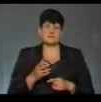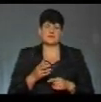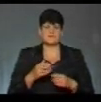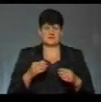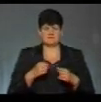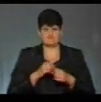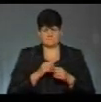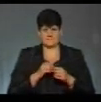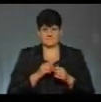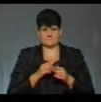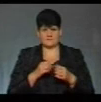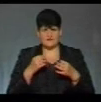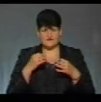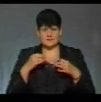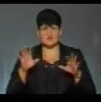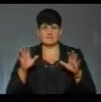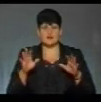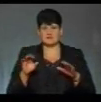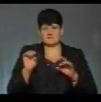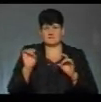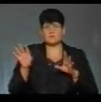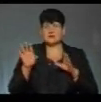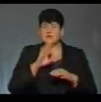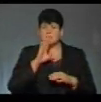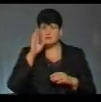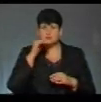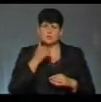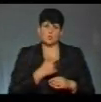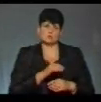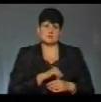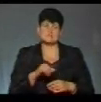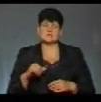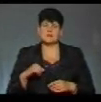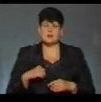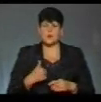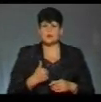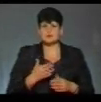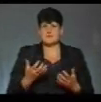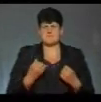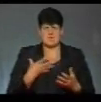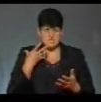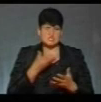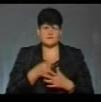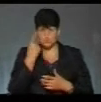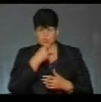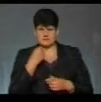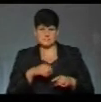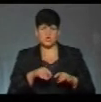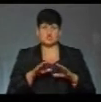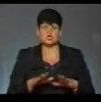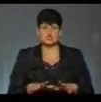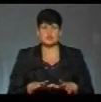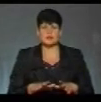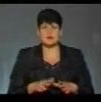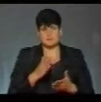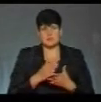відривається, так мовити, від мами, від батька, і хоче бути самостійною. Вона хоче приймати свої особисті рішення і нести